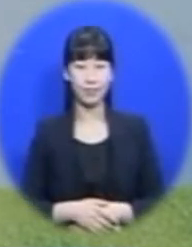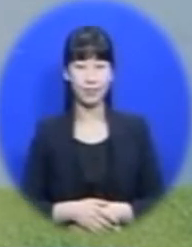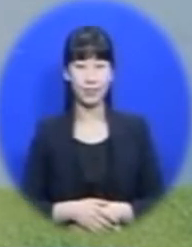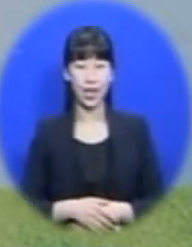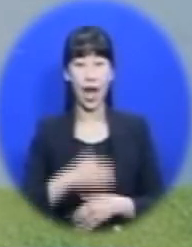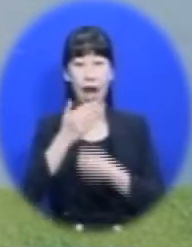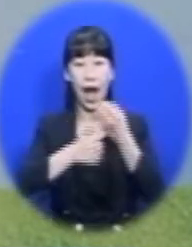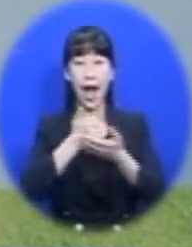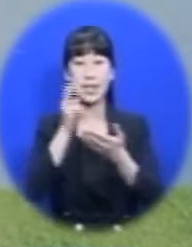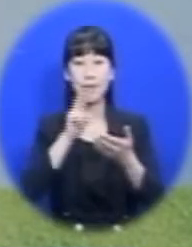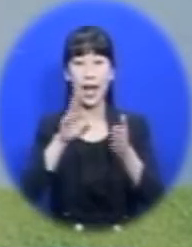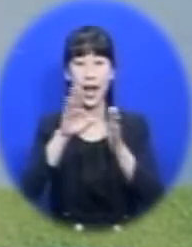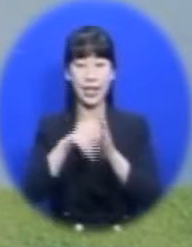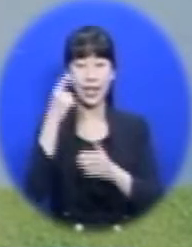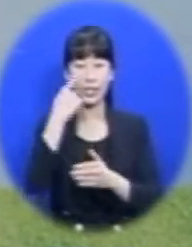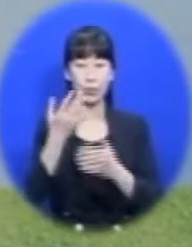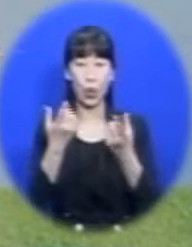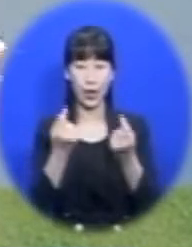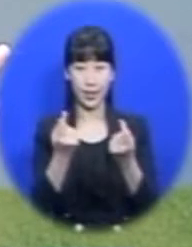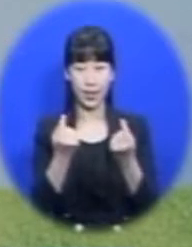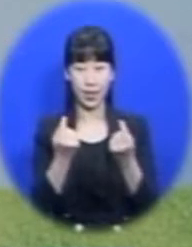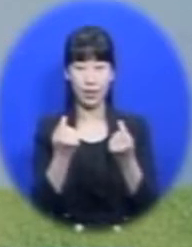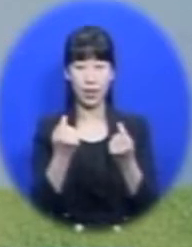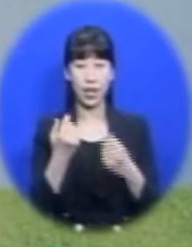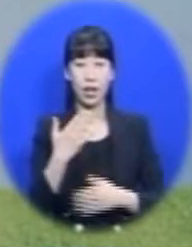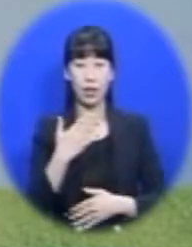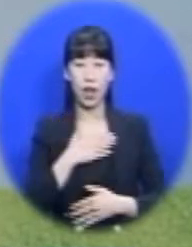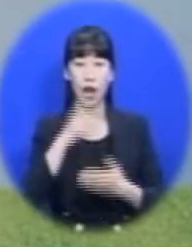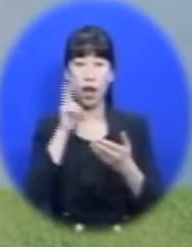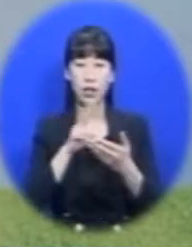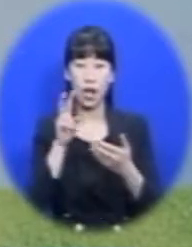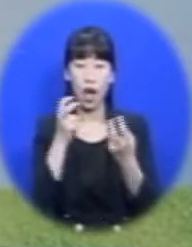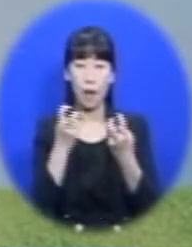있을 겁니다. 어떻게 하면 내가 그렇게 찬양할 수 있을까요?